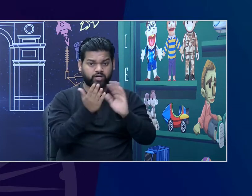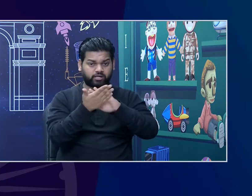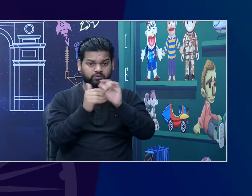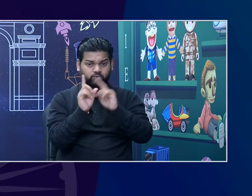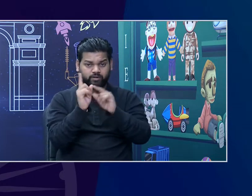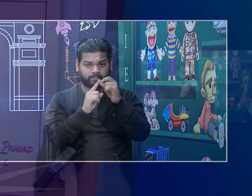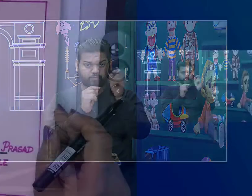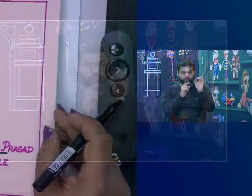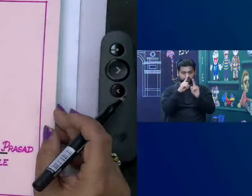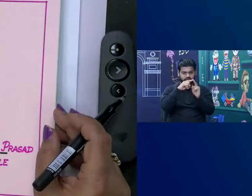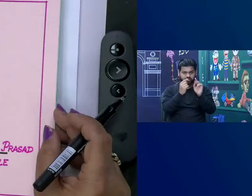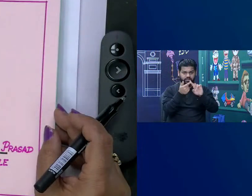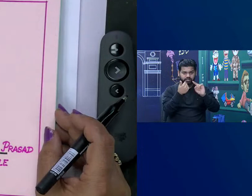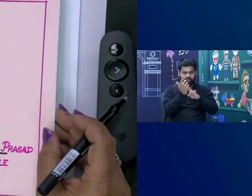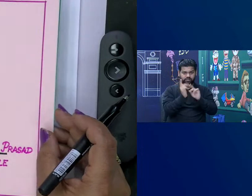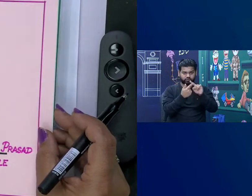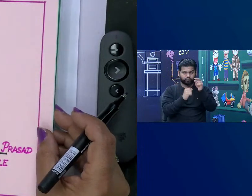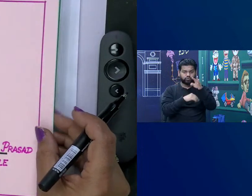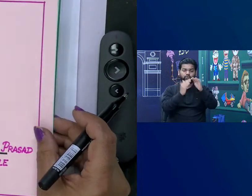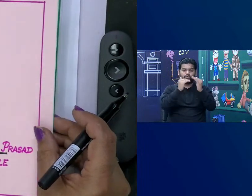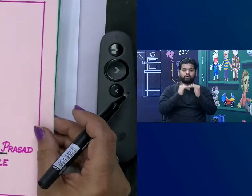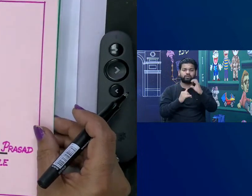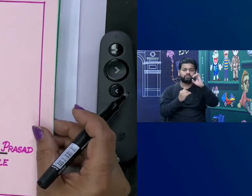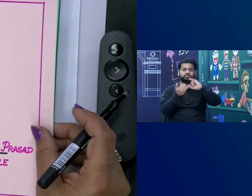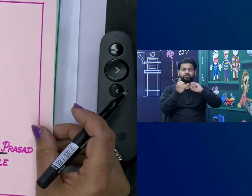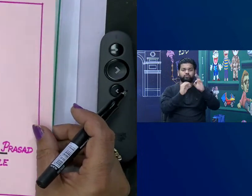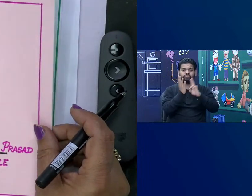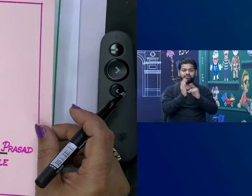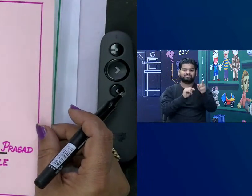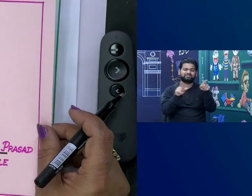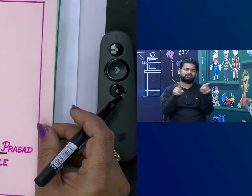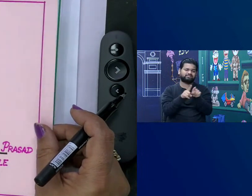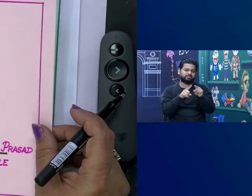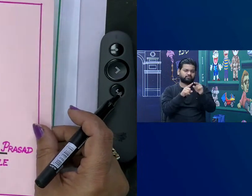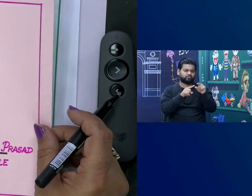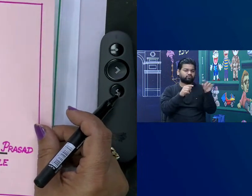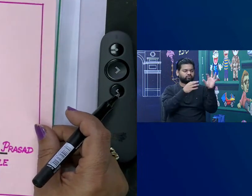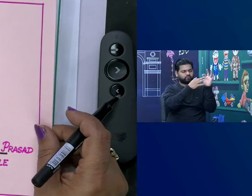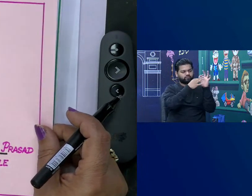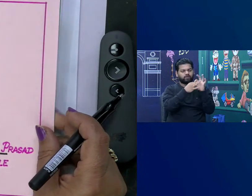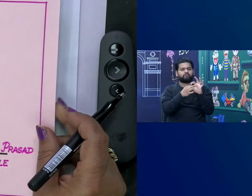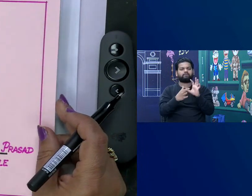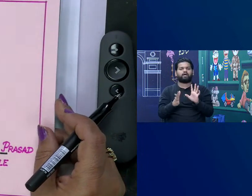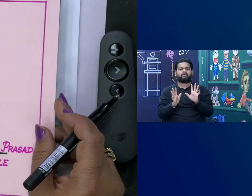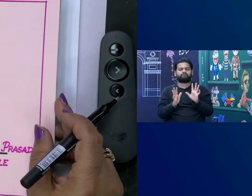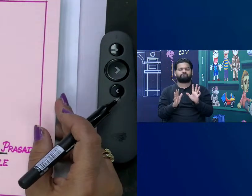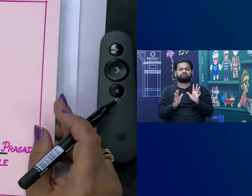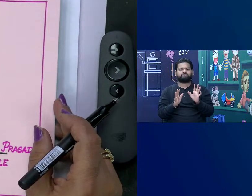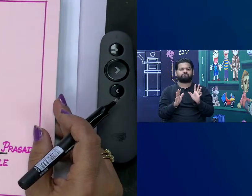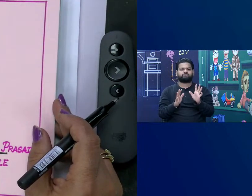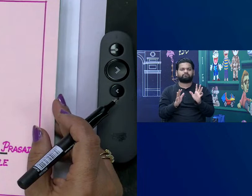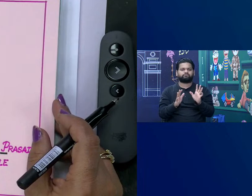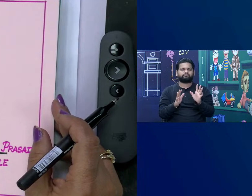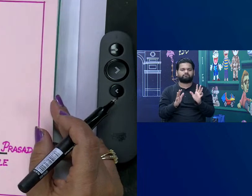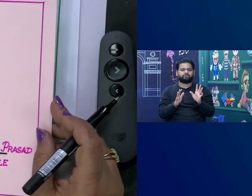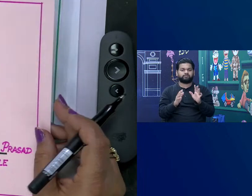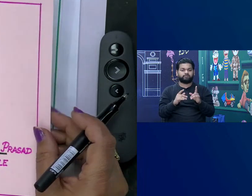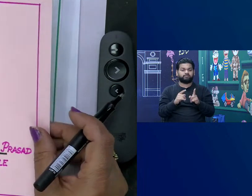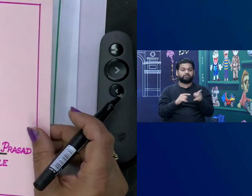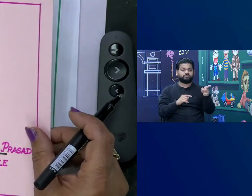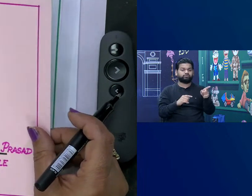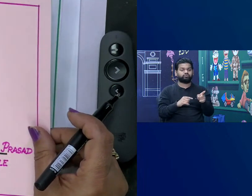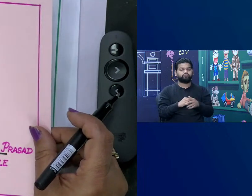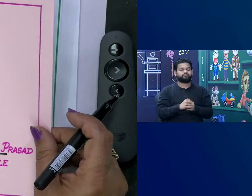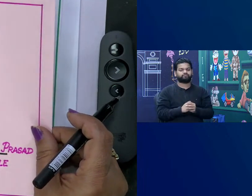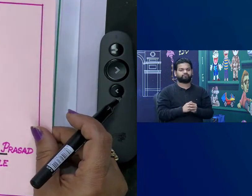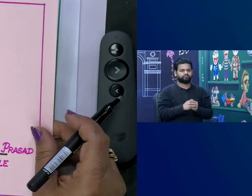for cos theta. Very Is good. equal to base upon hypotenuse. हाँ. And third one is Through proper brushing is for tan Tan theta. theta. Very